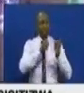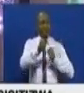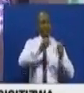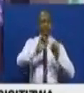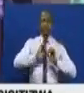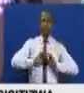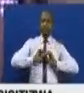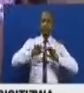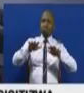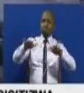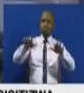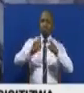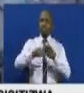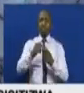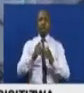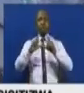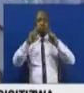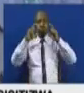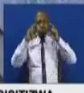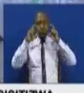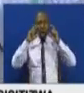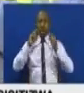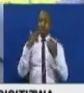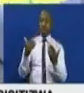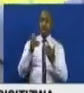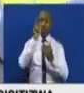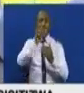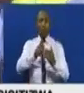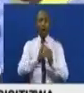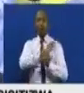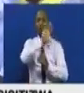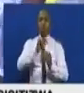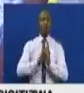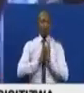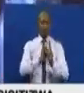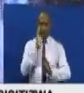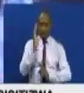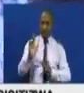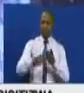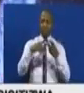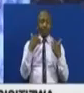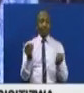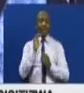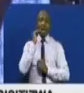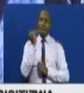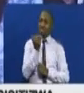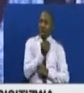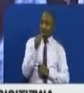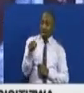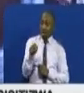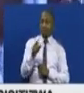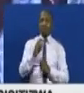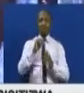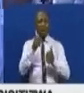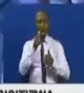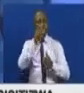ueneaji wa virusi hivyo, uvaaji barakoa umeshika hatamu miongoni mwa wanajamii. Tahadhari hii ikiwa bado inapigiwa